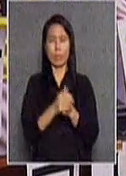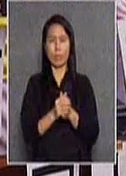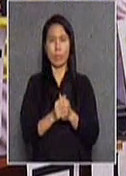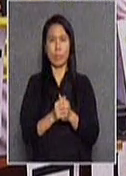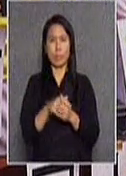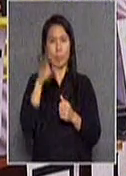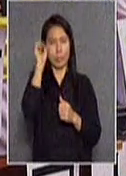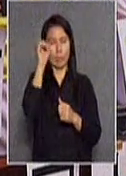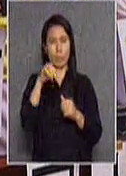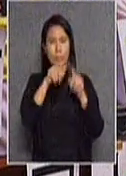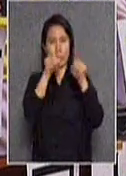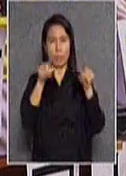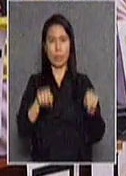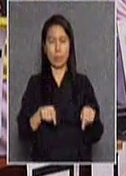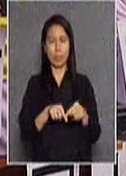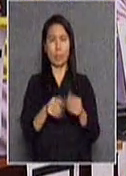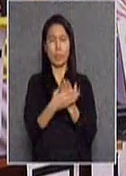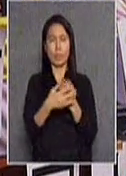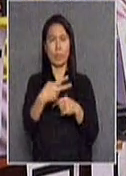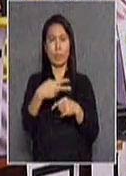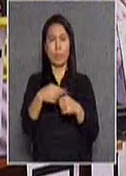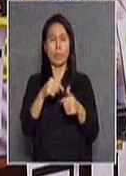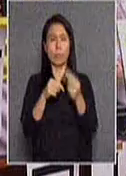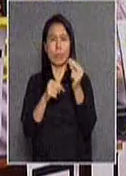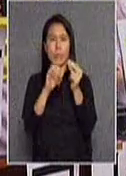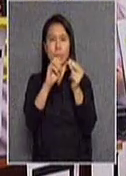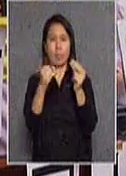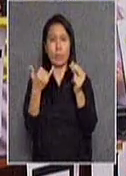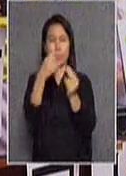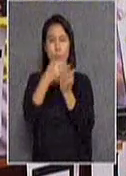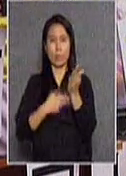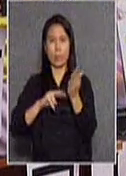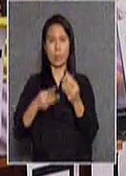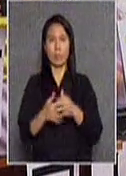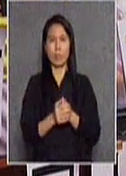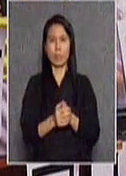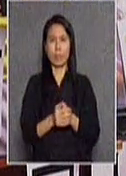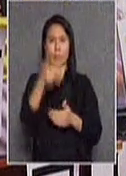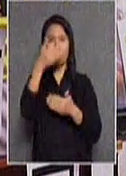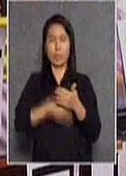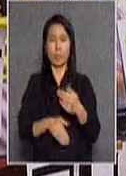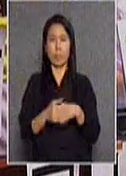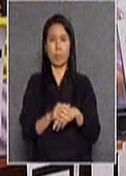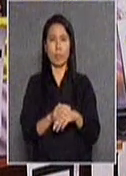通過會議講稿附錄二上的第706項修正案，削減